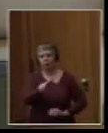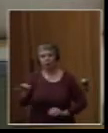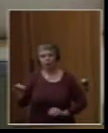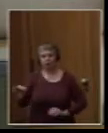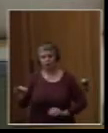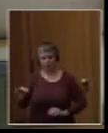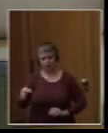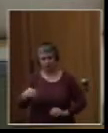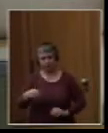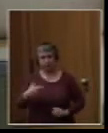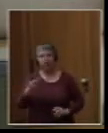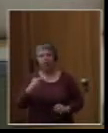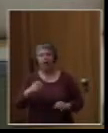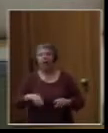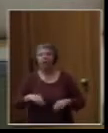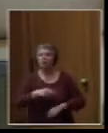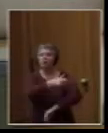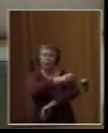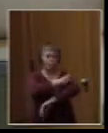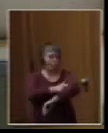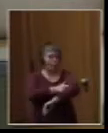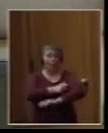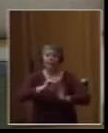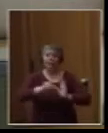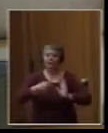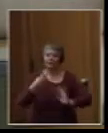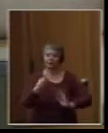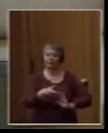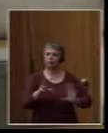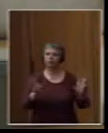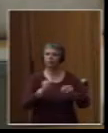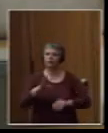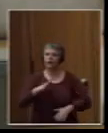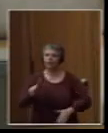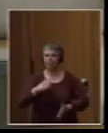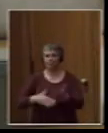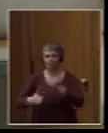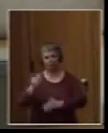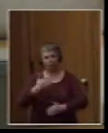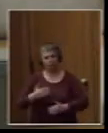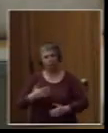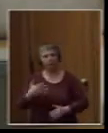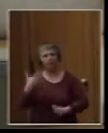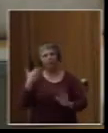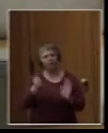Στη σύμβαση των Ηνωμένων Εθνών για τα Δικαιώματα των Ατόμων με Αναπηρίες υπάρχει πολύ εύστοχα